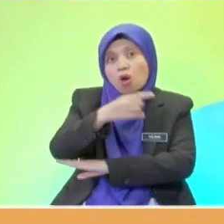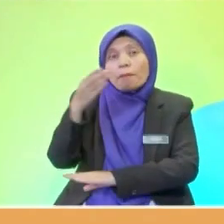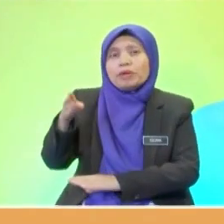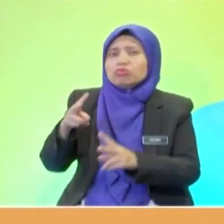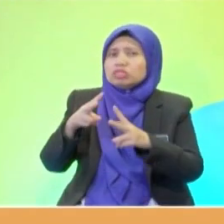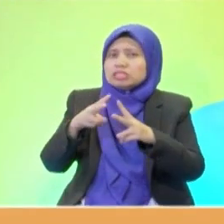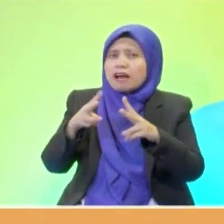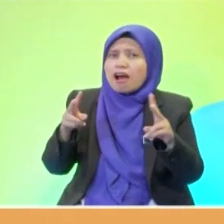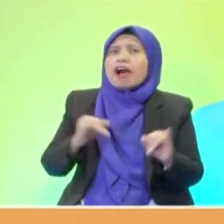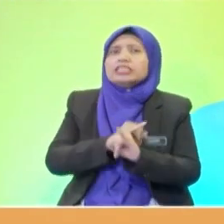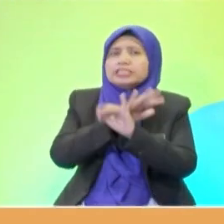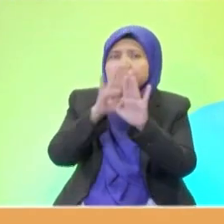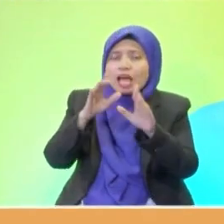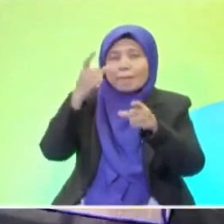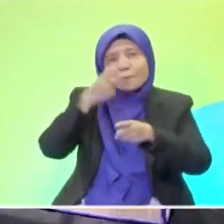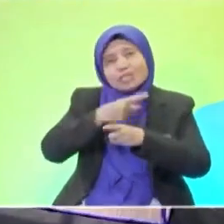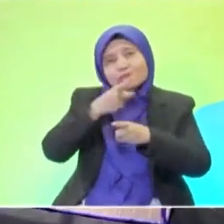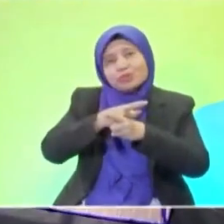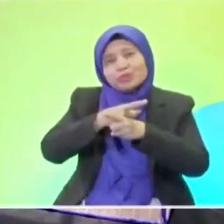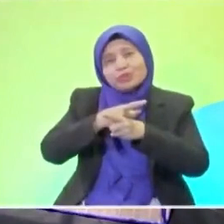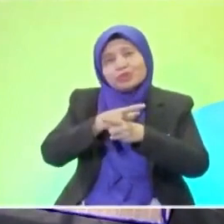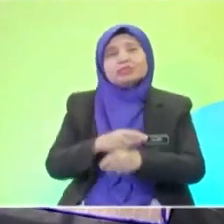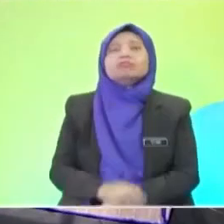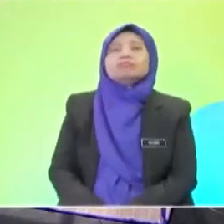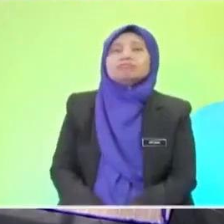nih tempat sekali